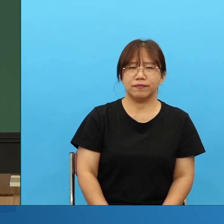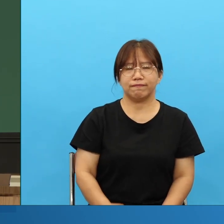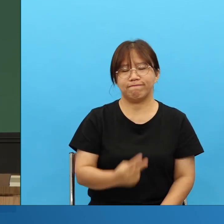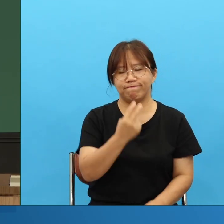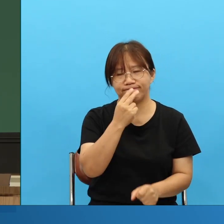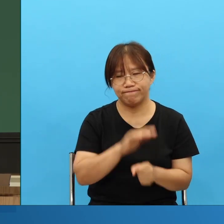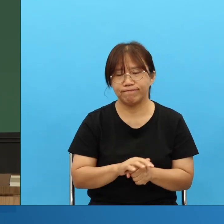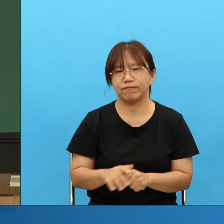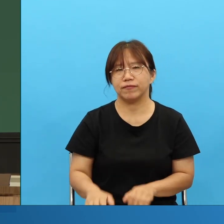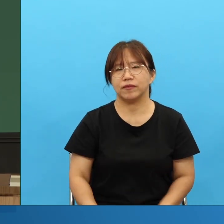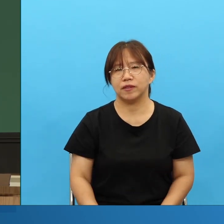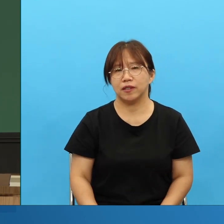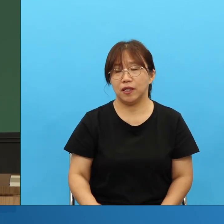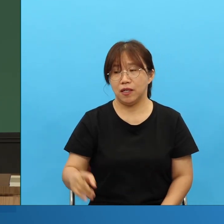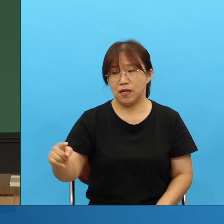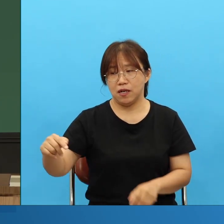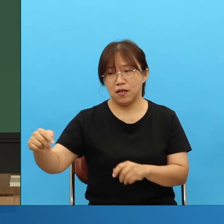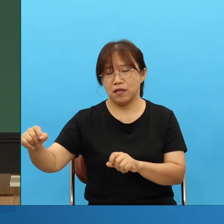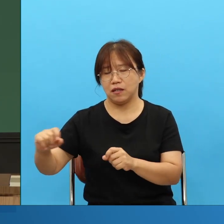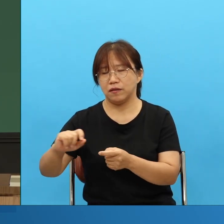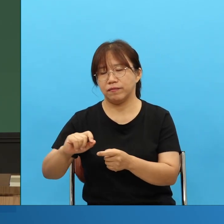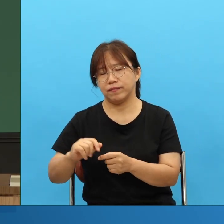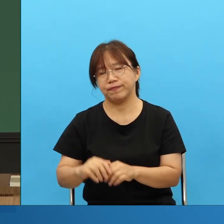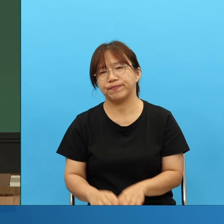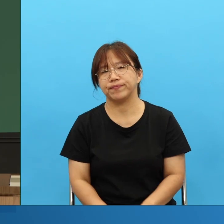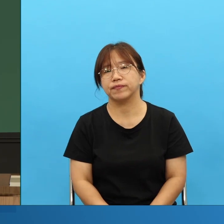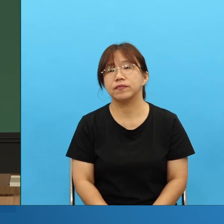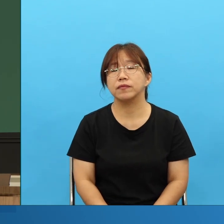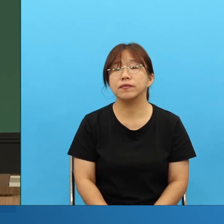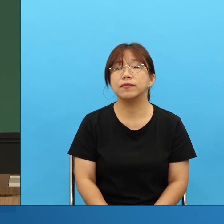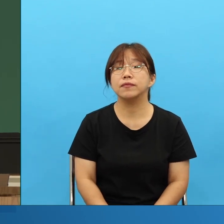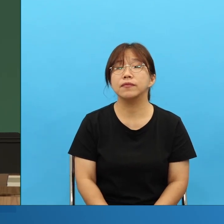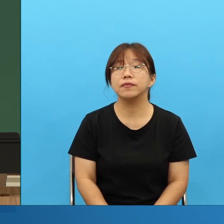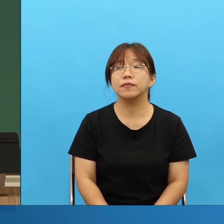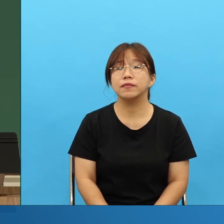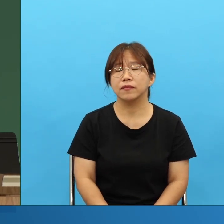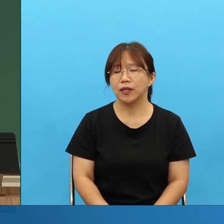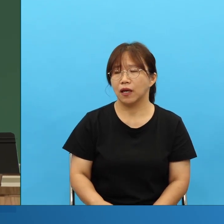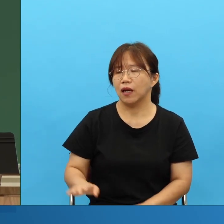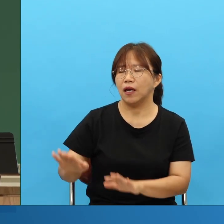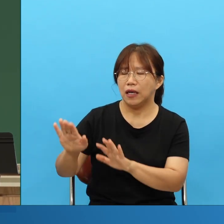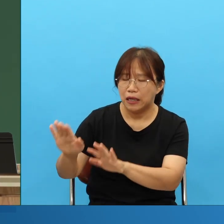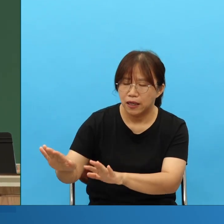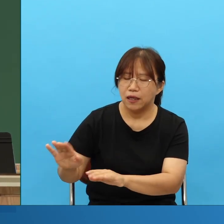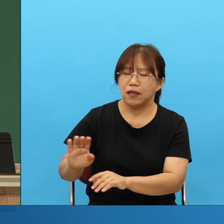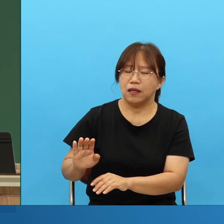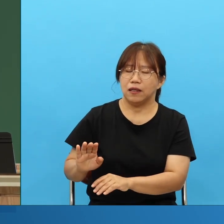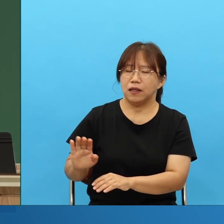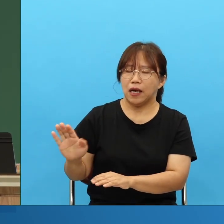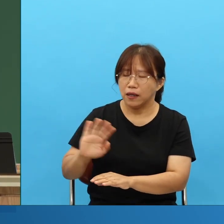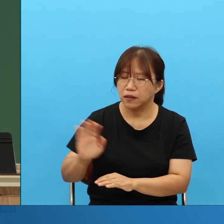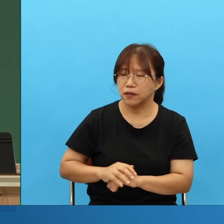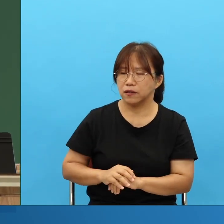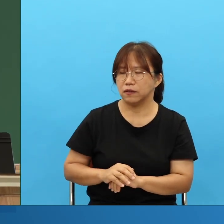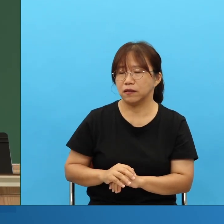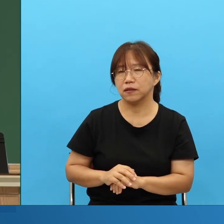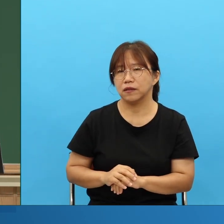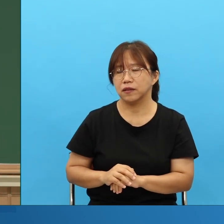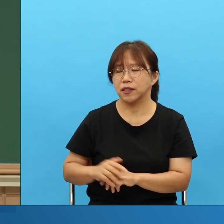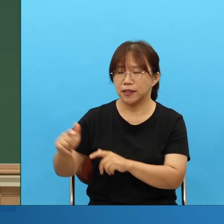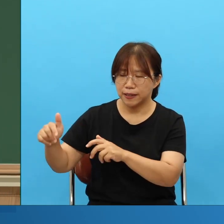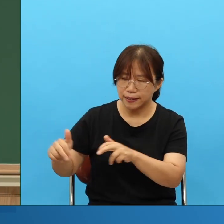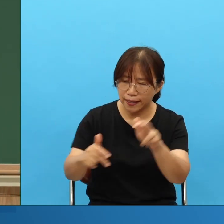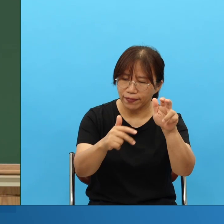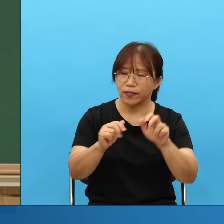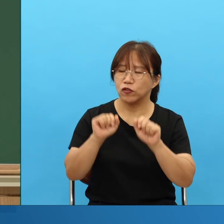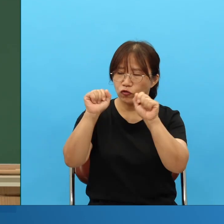왜냐하면 공격 당하겠다 싶으면 상대방 공격하거든요. 누구든지 사람은. 아니다. 설득해도 안 돼. 그래 내가